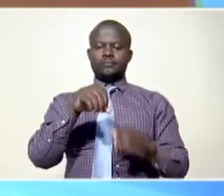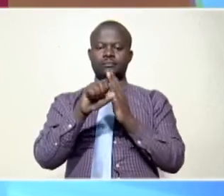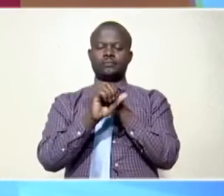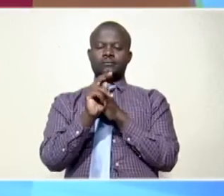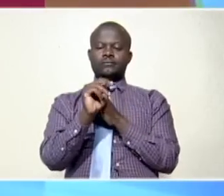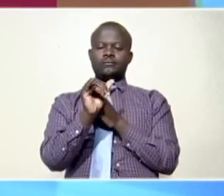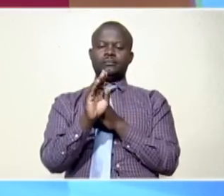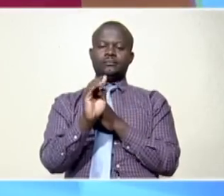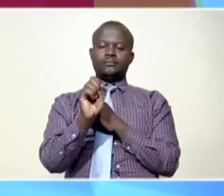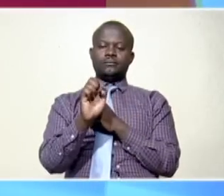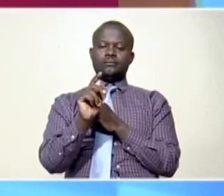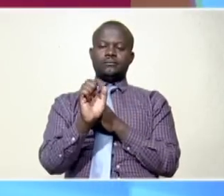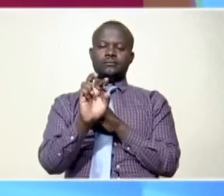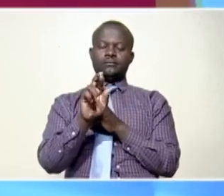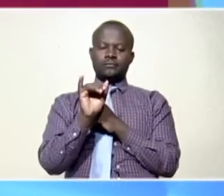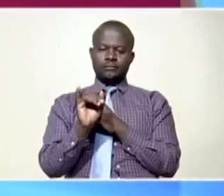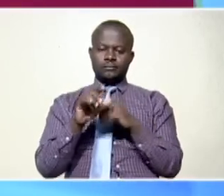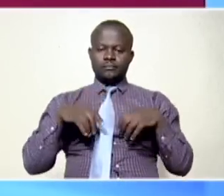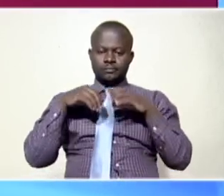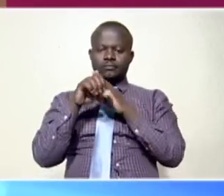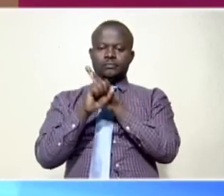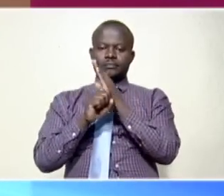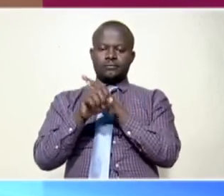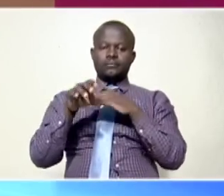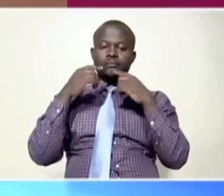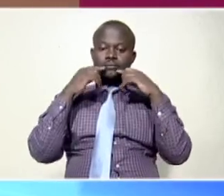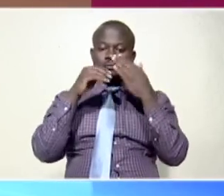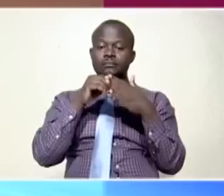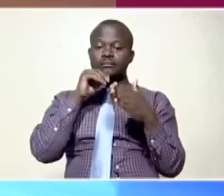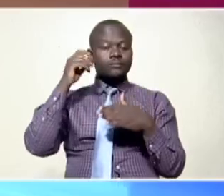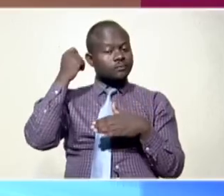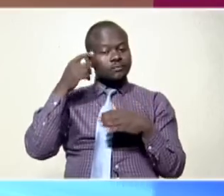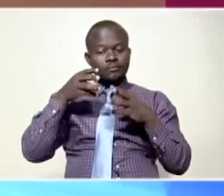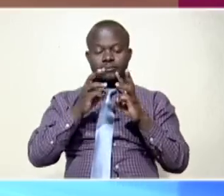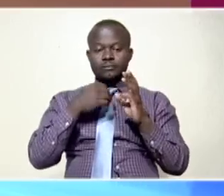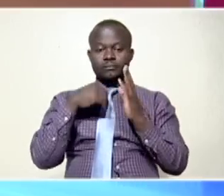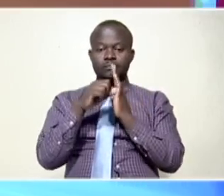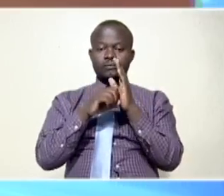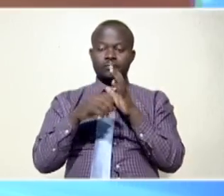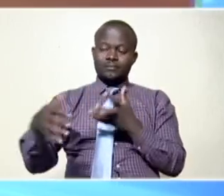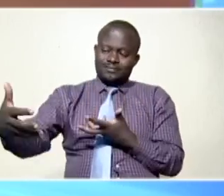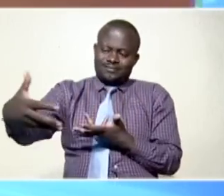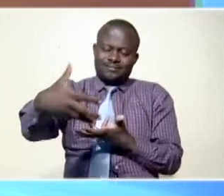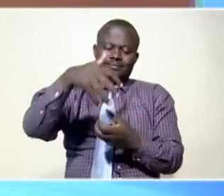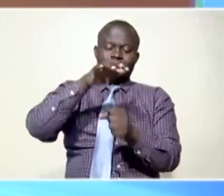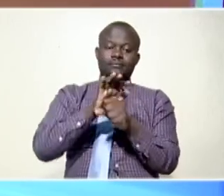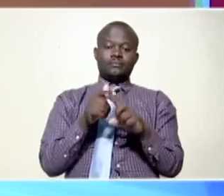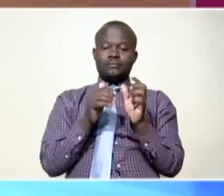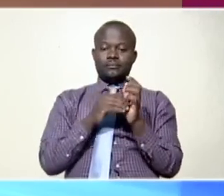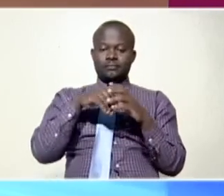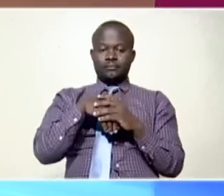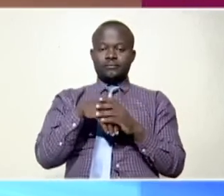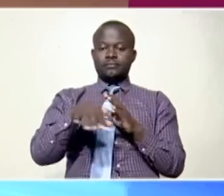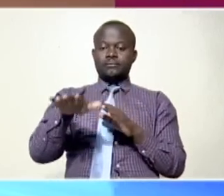Nyabitekeri mu karere ka Nyamasheke, aho abatuye muri uwo murenge bavuga ko batumva ukuntu bafite umurenge wera cyane, ariko uyu munsi bakaba bari mu bice